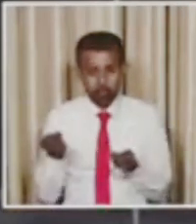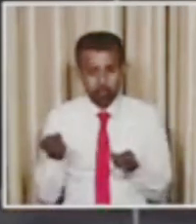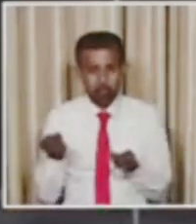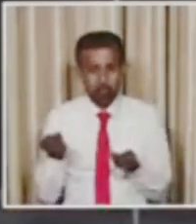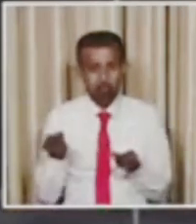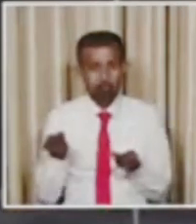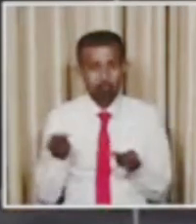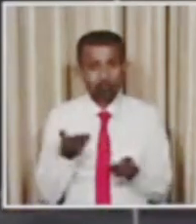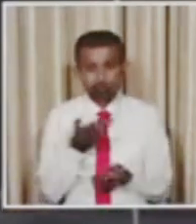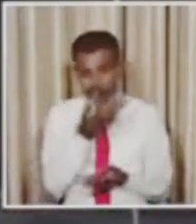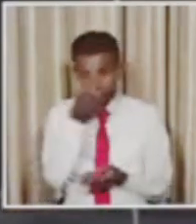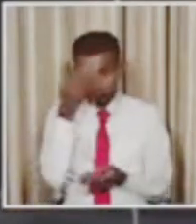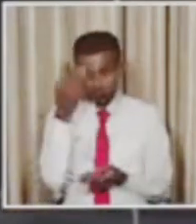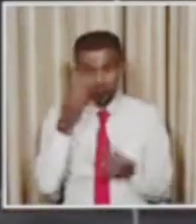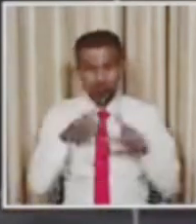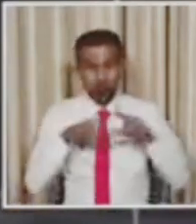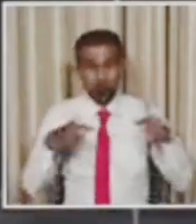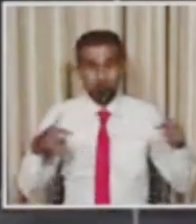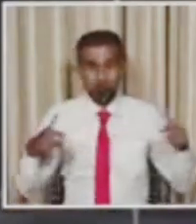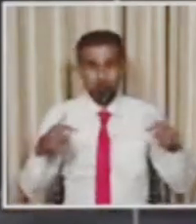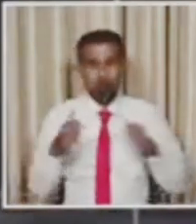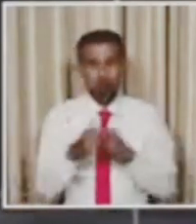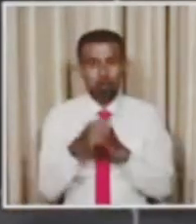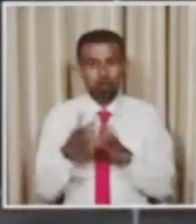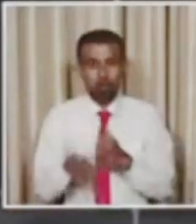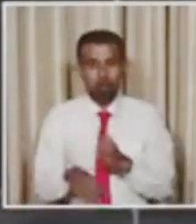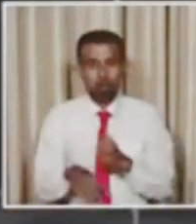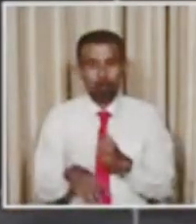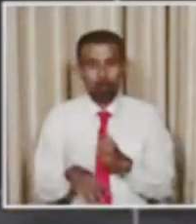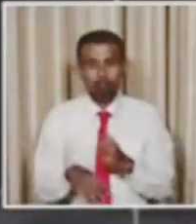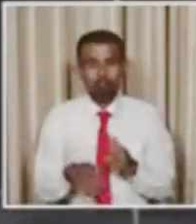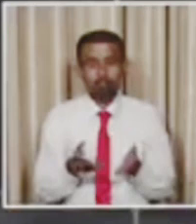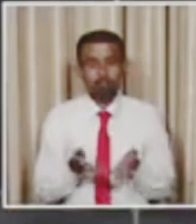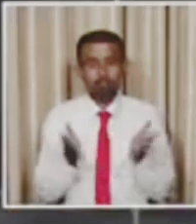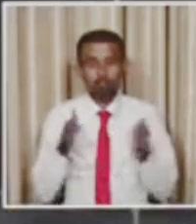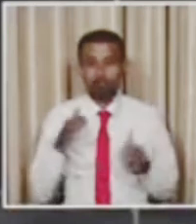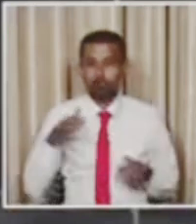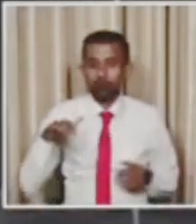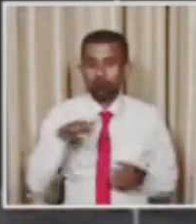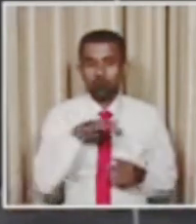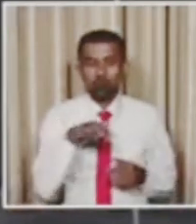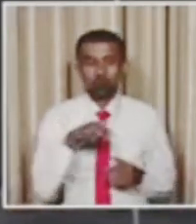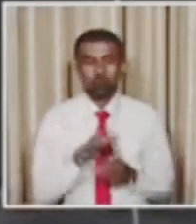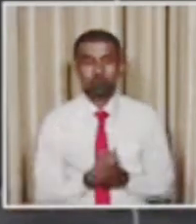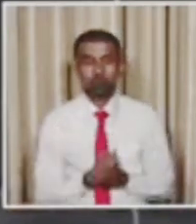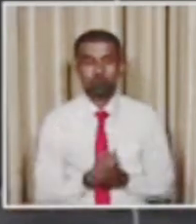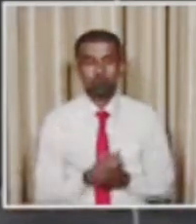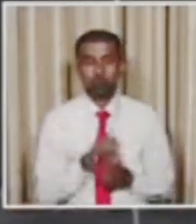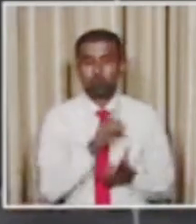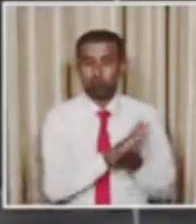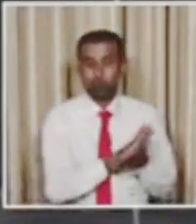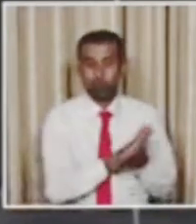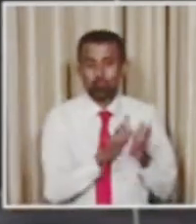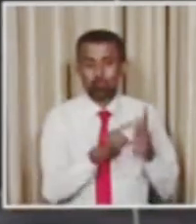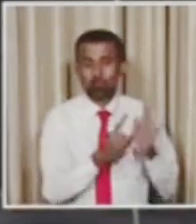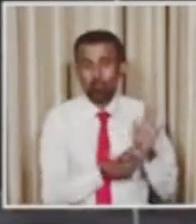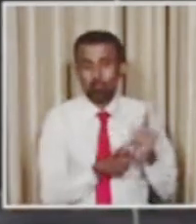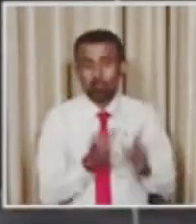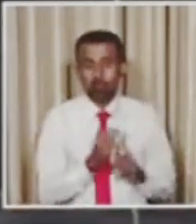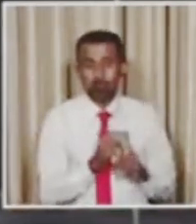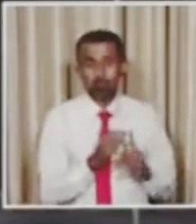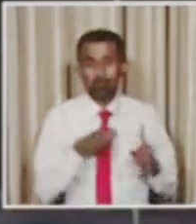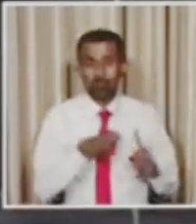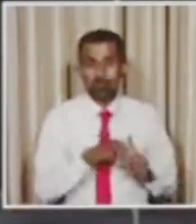විශේෂයෙන්ම ද්‍රවිඩ ආර්ය භාෂාවන් නිර්මාණය වුණේ ඒ ඉන්දියානු කලාපයේ ආශ්‍රිත කරගෙන, චෝල පාණ්ඩ කේරලාදී.